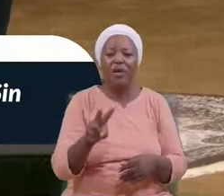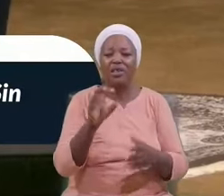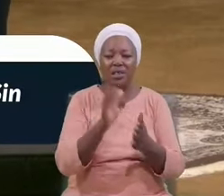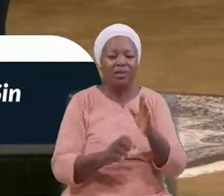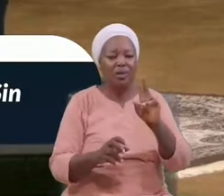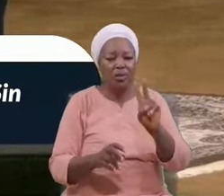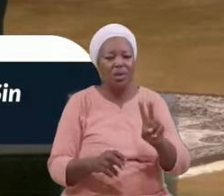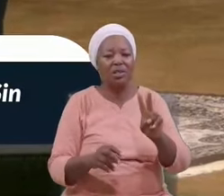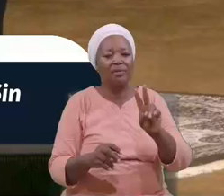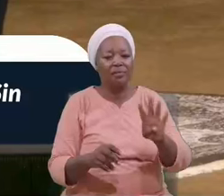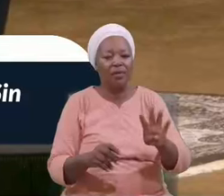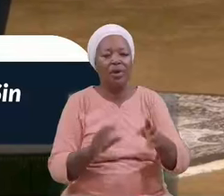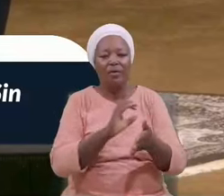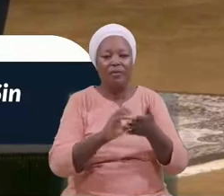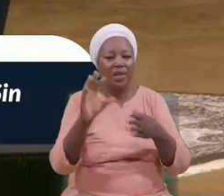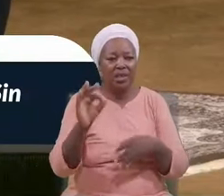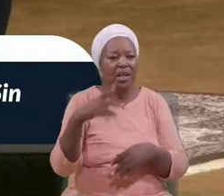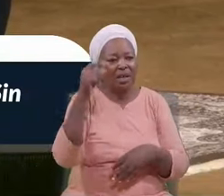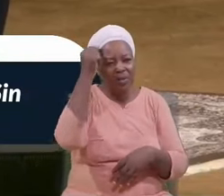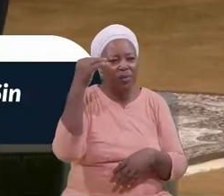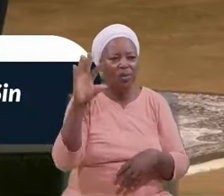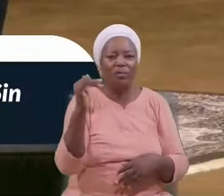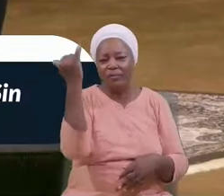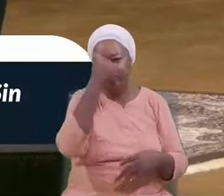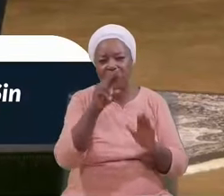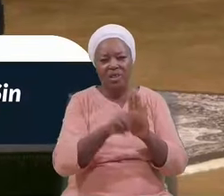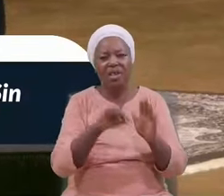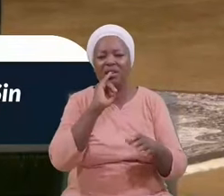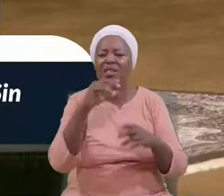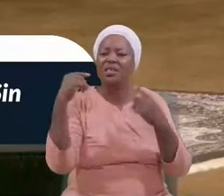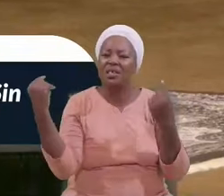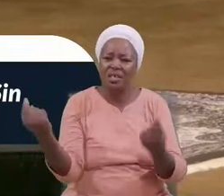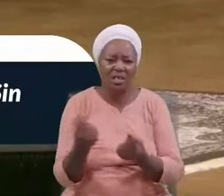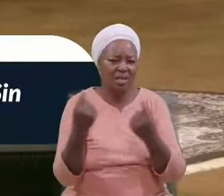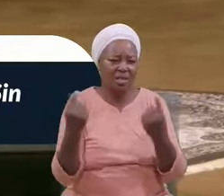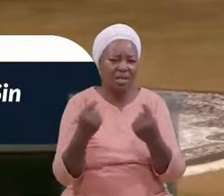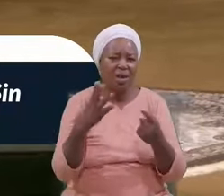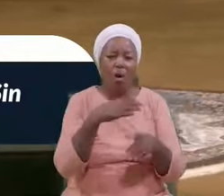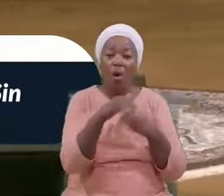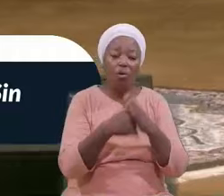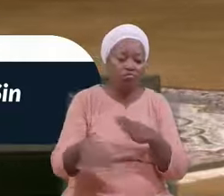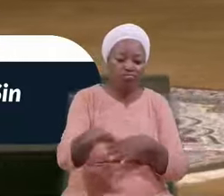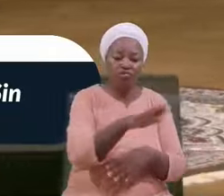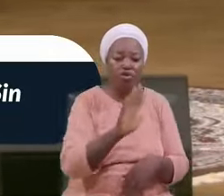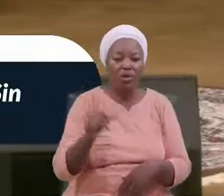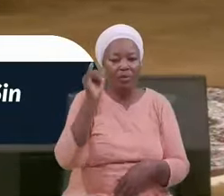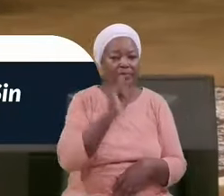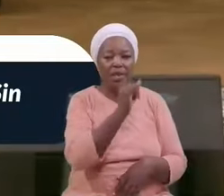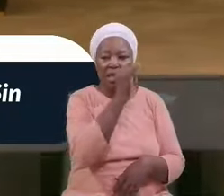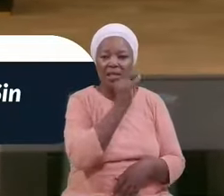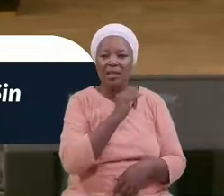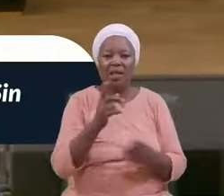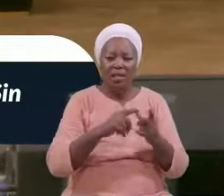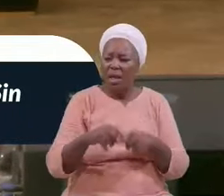verset 9. La pensée de la folie n'est que péché. Tous les enfants d'Israël disaient, nous